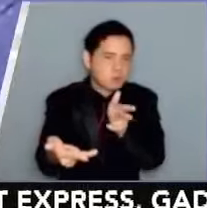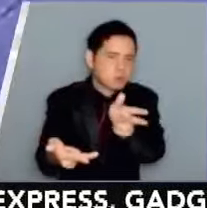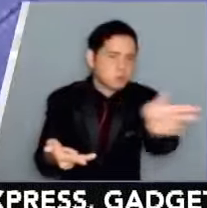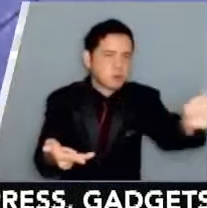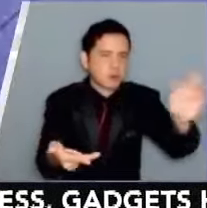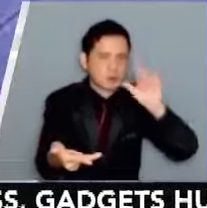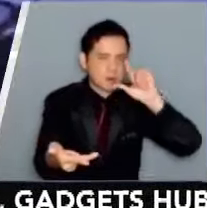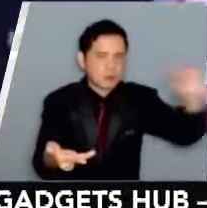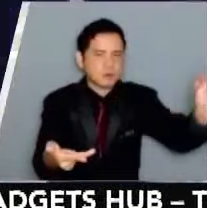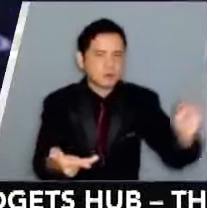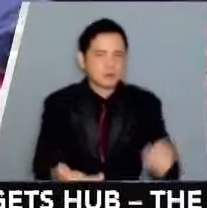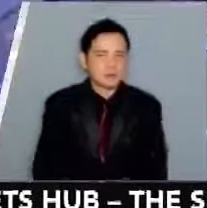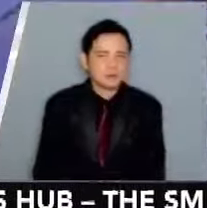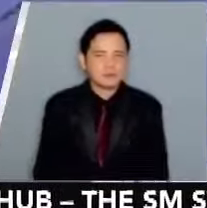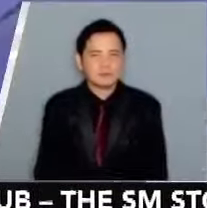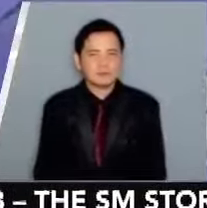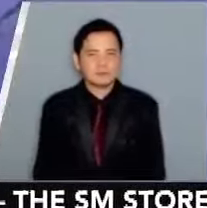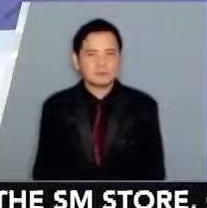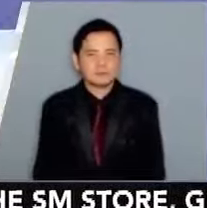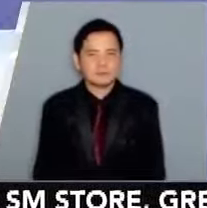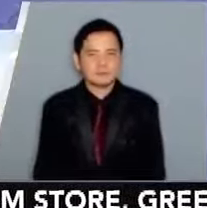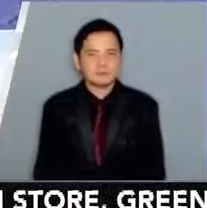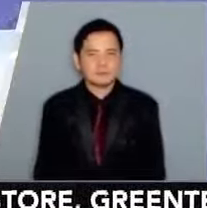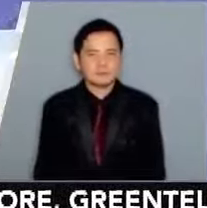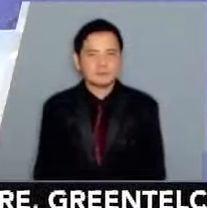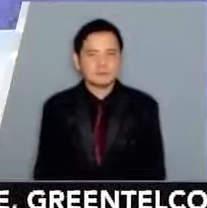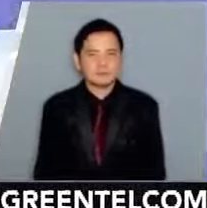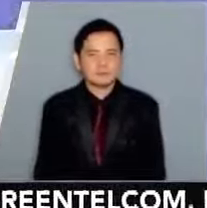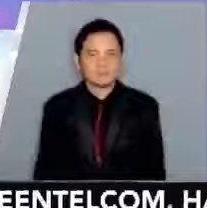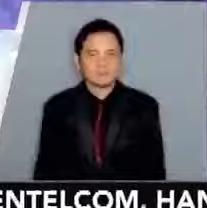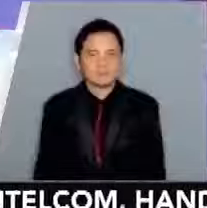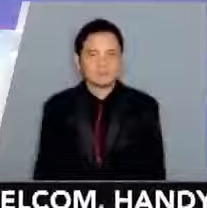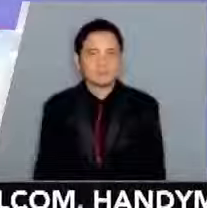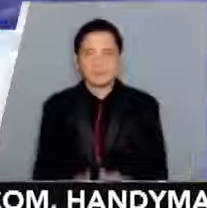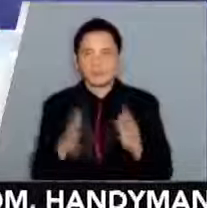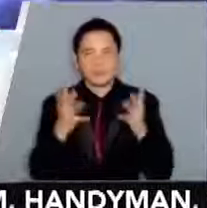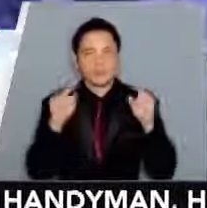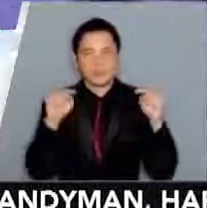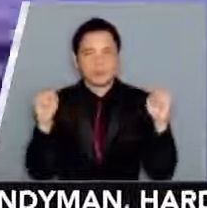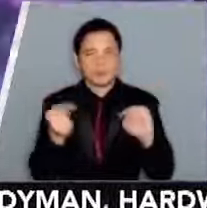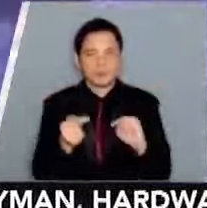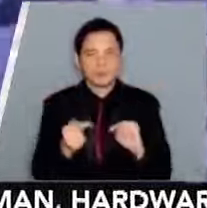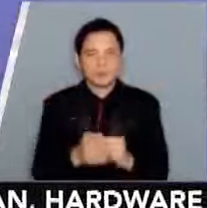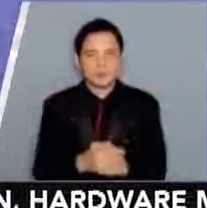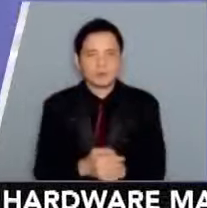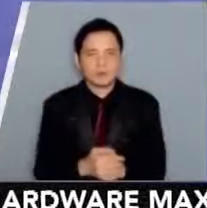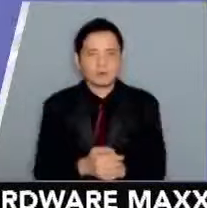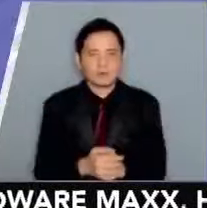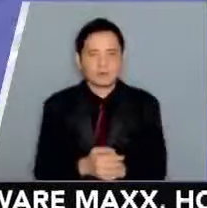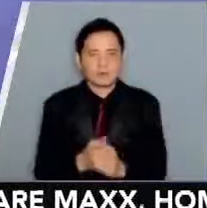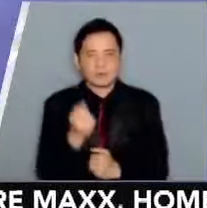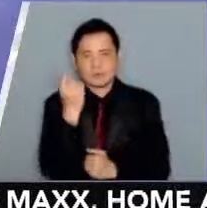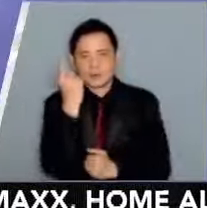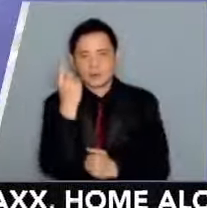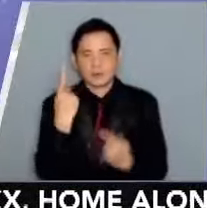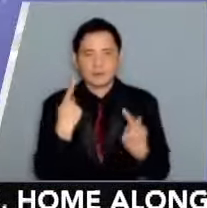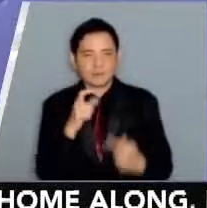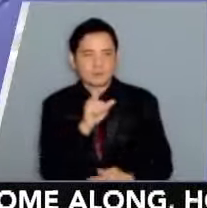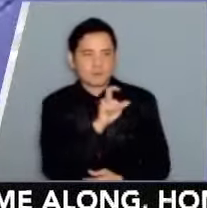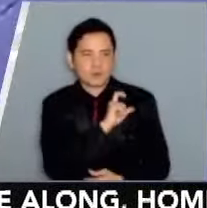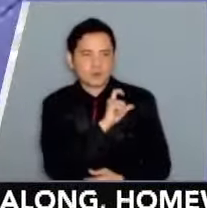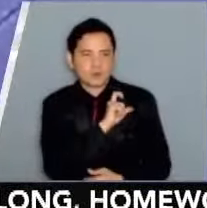ang nakasaging rider. Hindi siya nagtamo ng matinding sugat. Kwento niya, may nakasabay raw silang patrol car ng pulisya nang mangyari